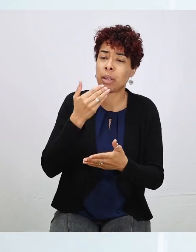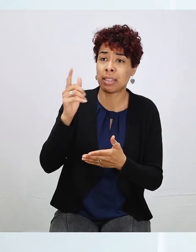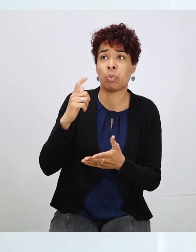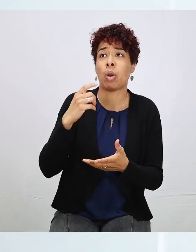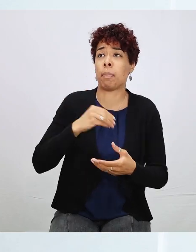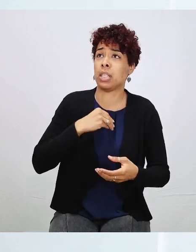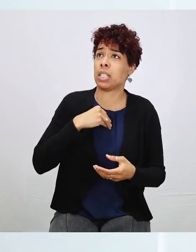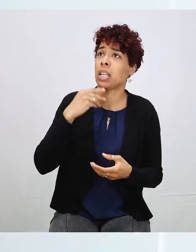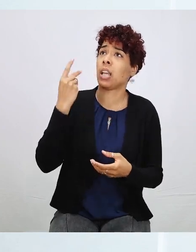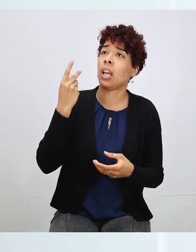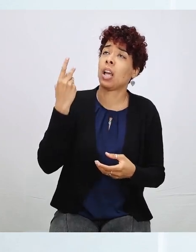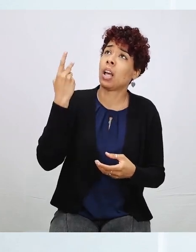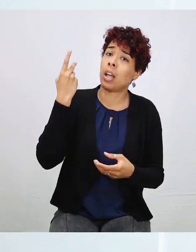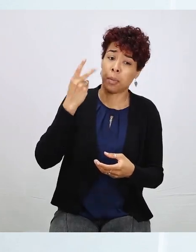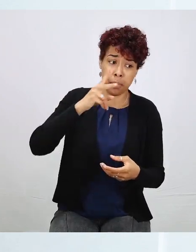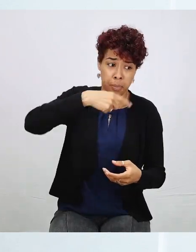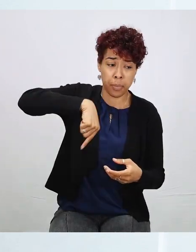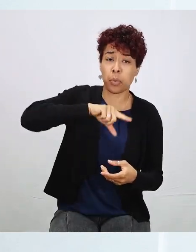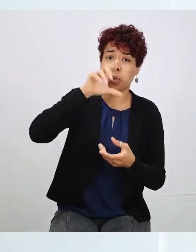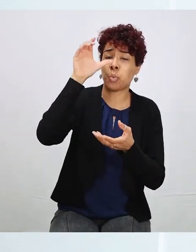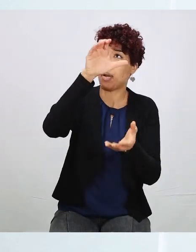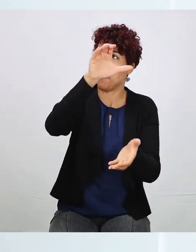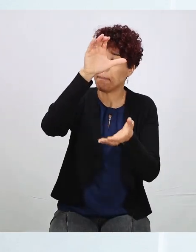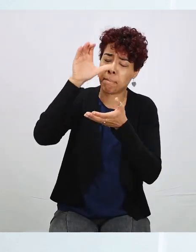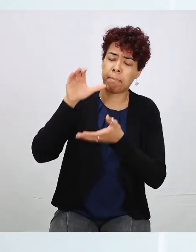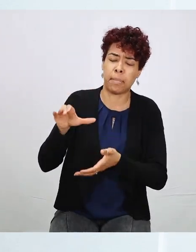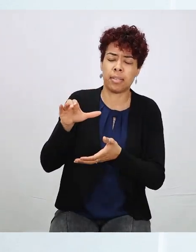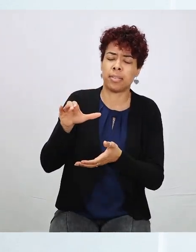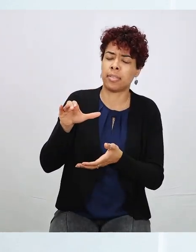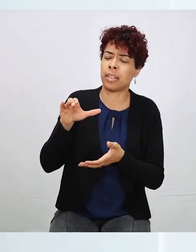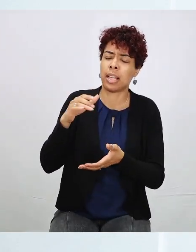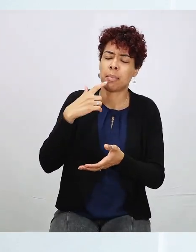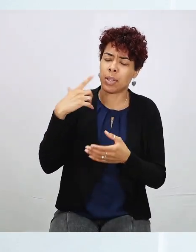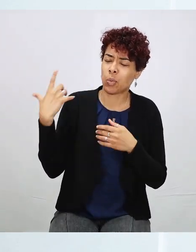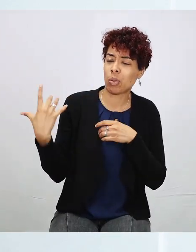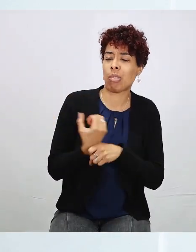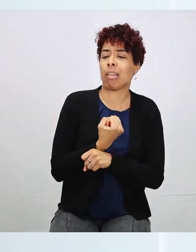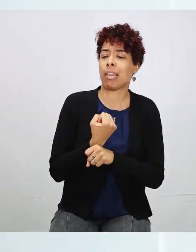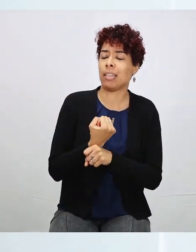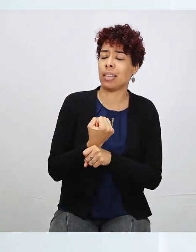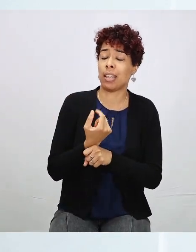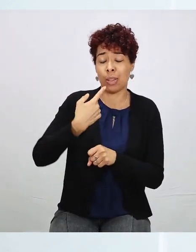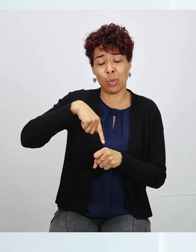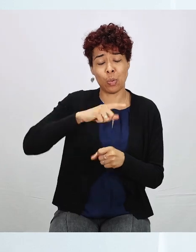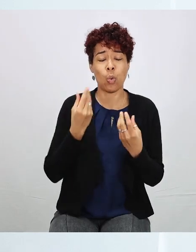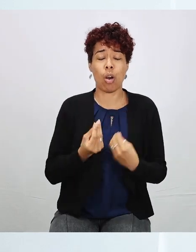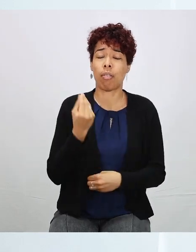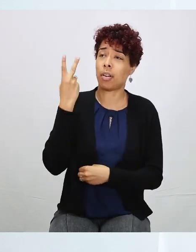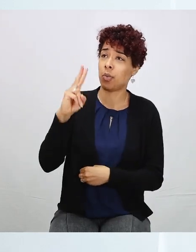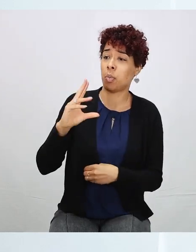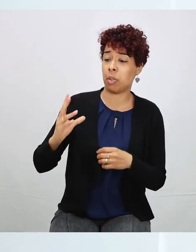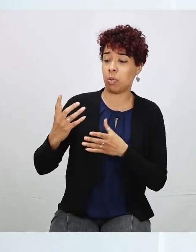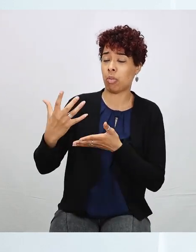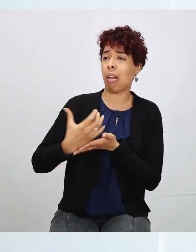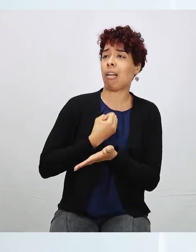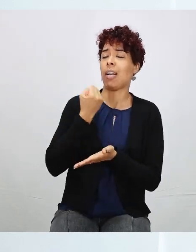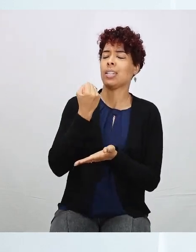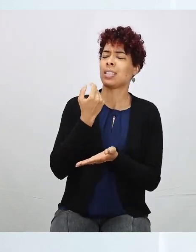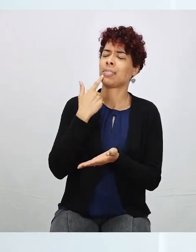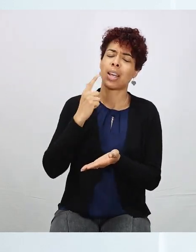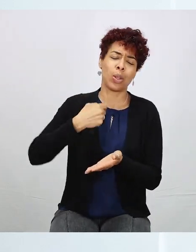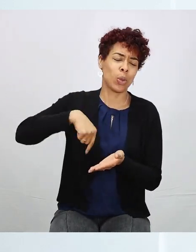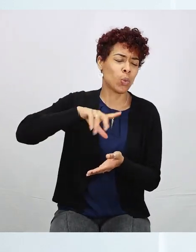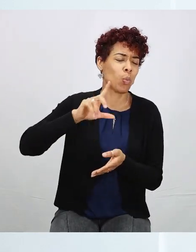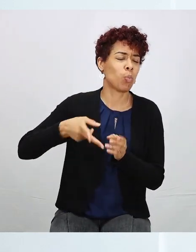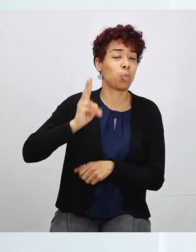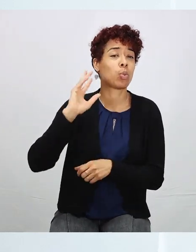de notre âme. Nous te louons, notre Dieu, parce que nous sommes tes enfants et que tu nous as rachetés. Seigneur, oui, nous sommes des plus que vainqueurs. Et c'est ce que je